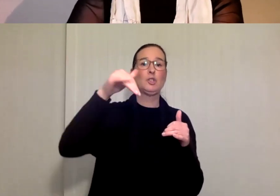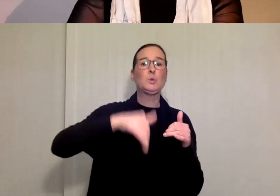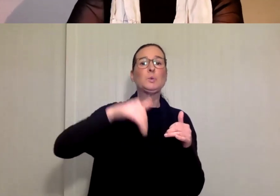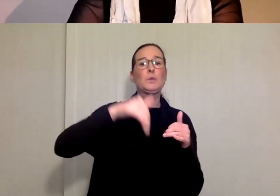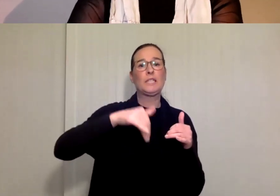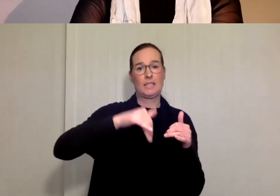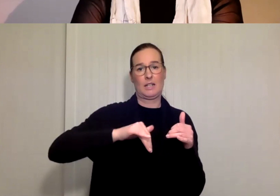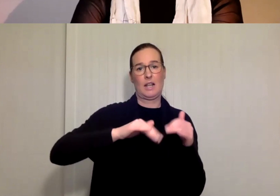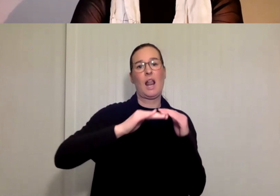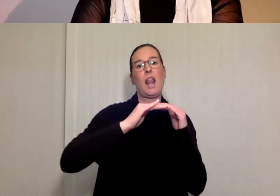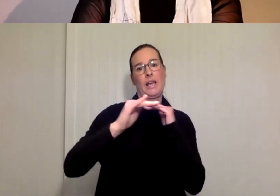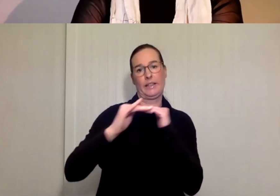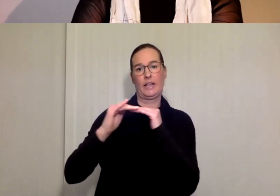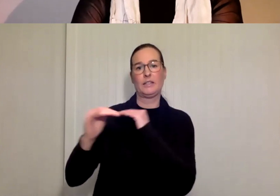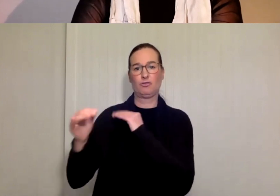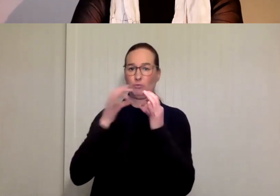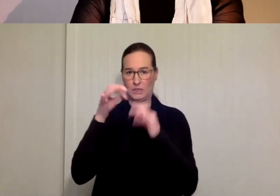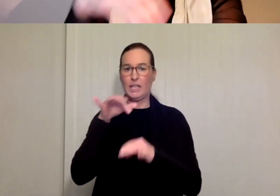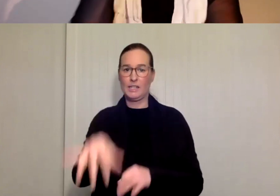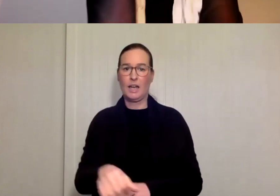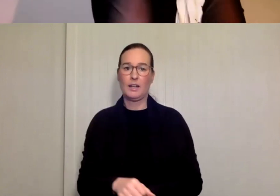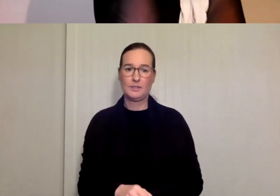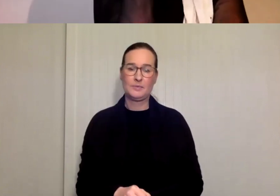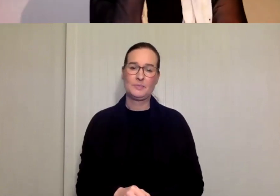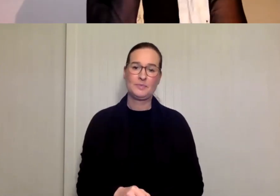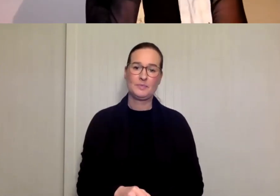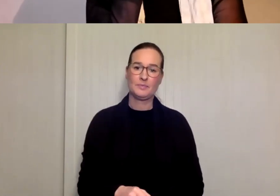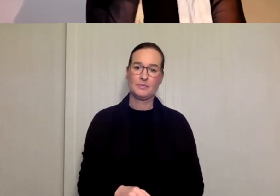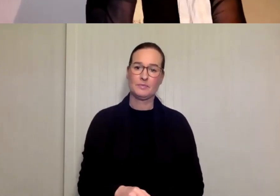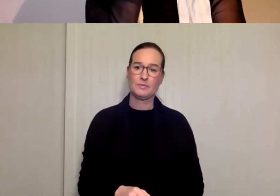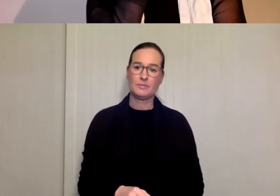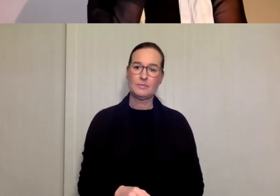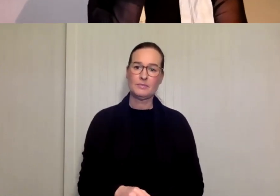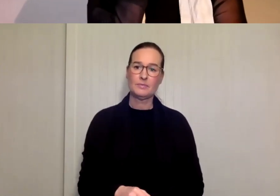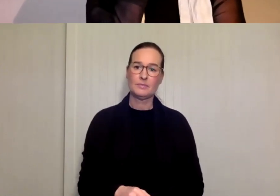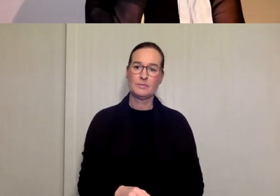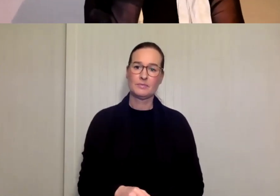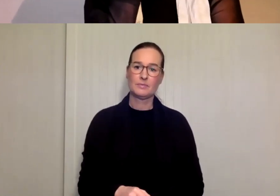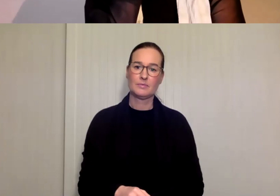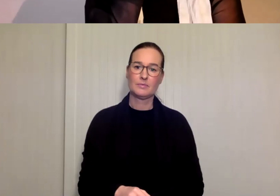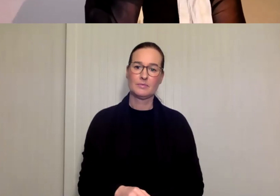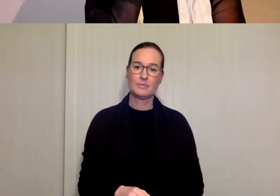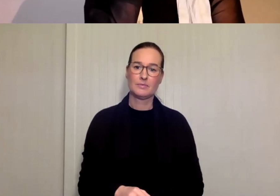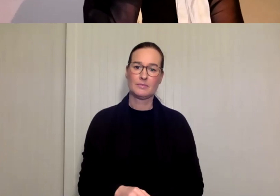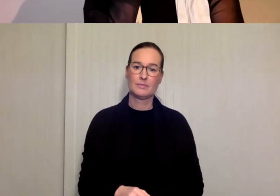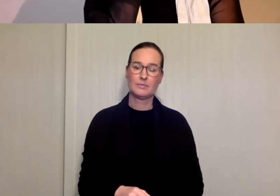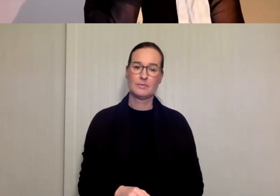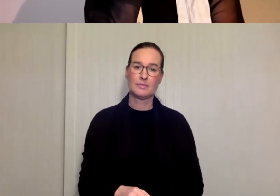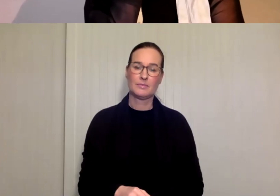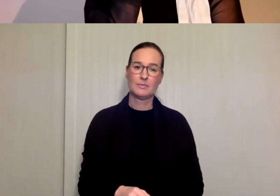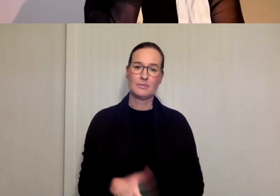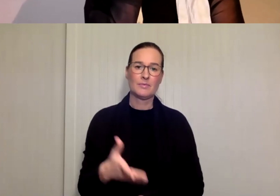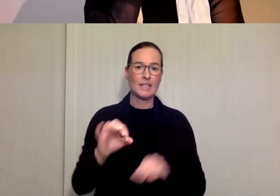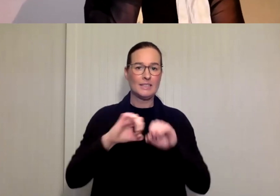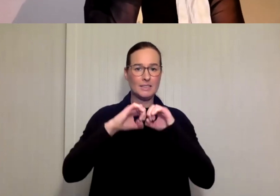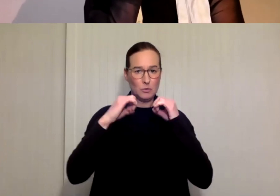Und das ist natürlich auch nochmal eine Situation, die, finde ich, in